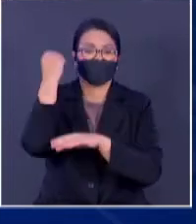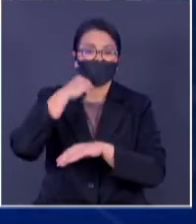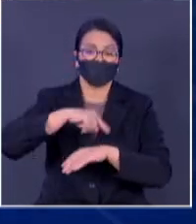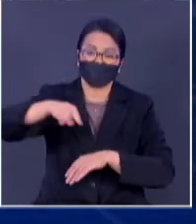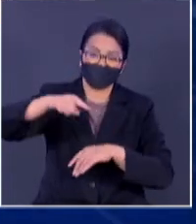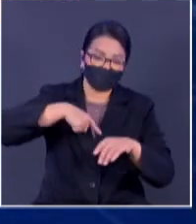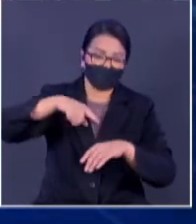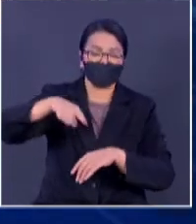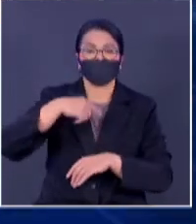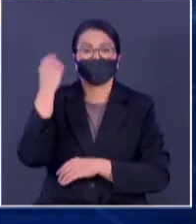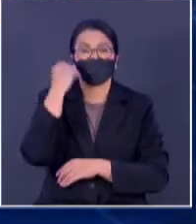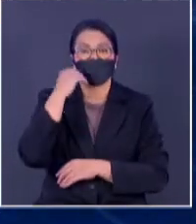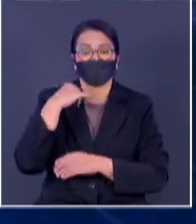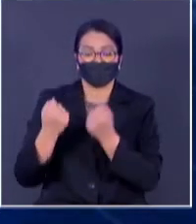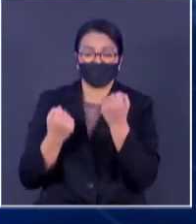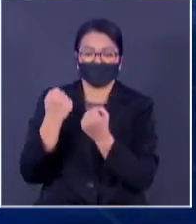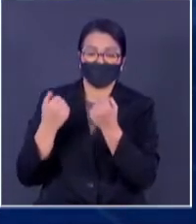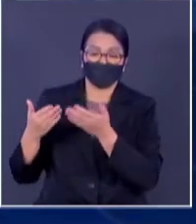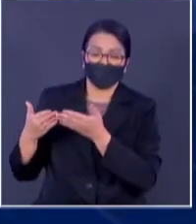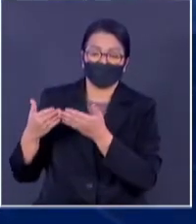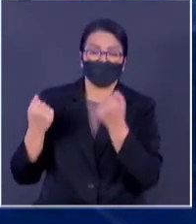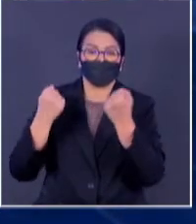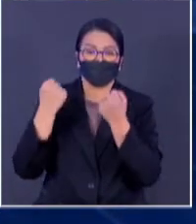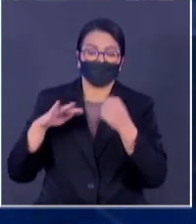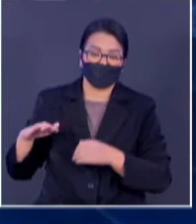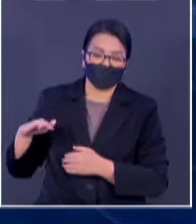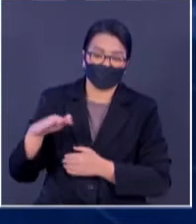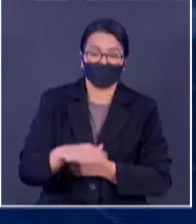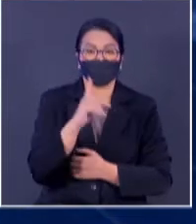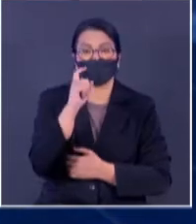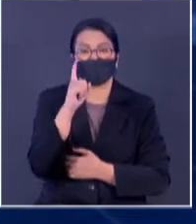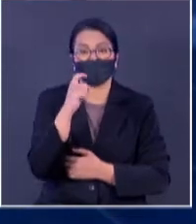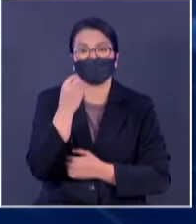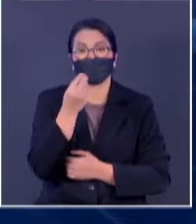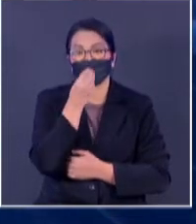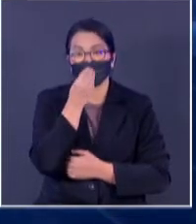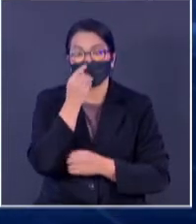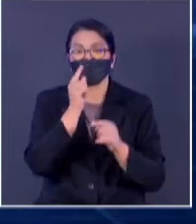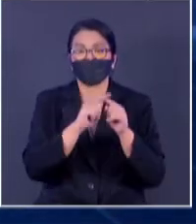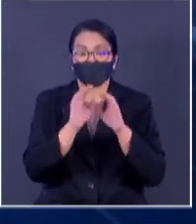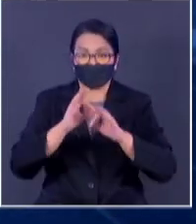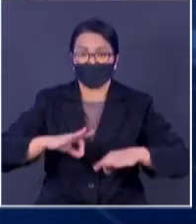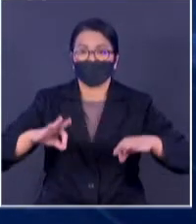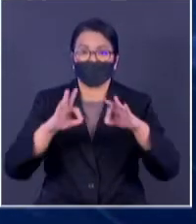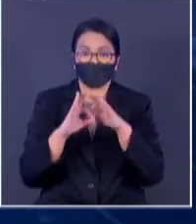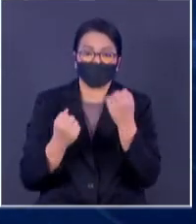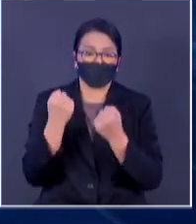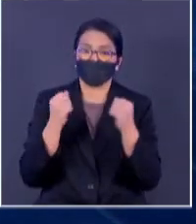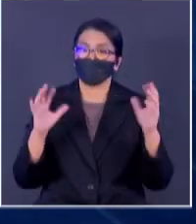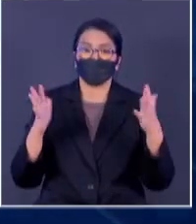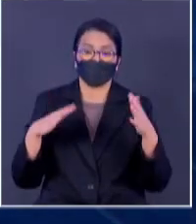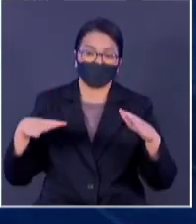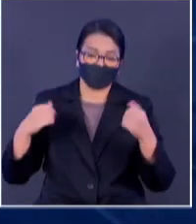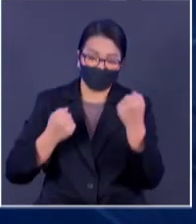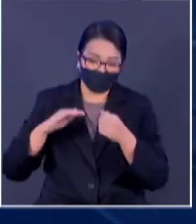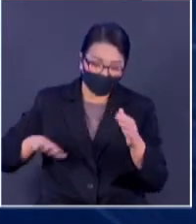ขาบอกว่าเข้าไม่ถึงอยู่ในพื้นที่ทุรกันดารห่างไกลเสบียงอาหารเป็นสิ่งที่จำเป็นสำหรับน้องๆซึ่งก็ต้องการทั้งอาหารส